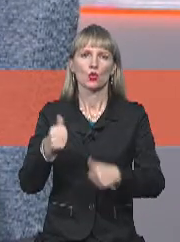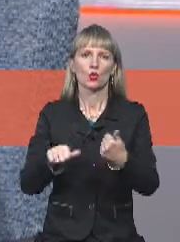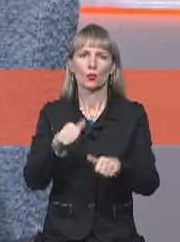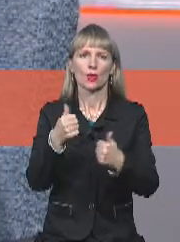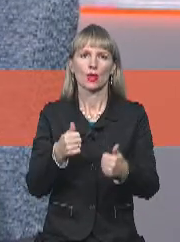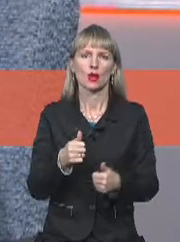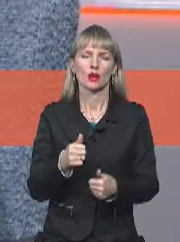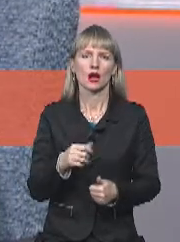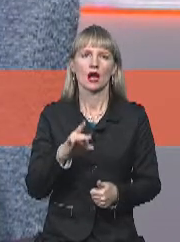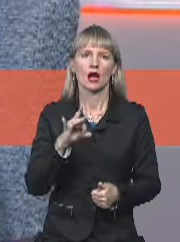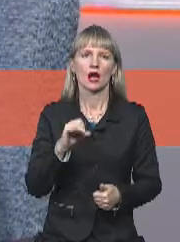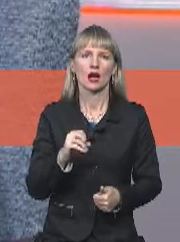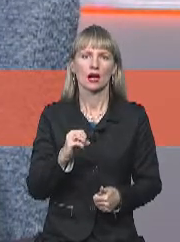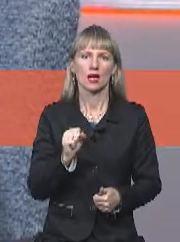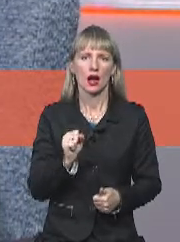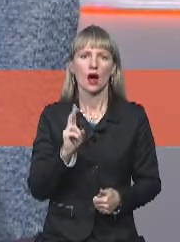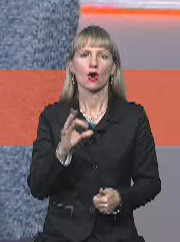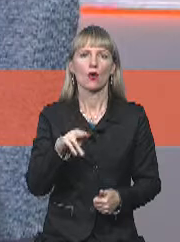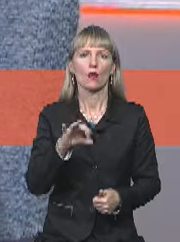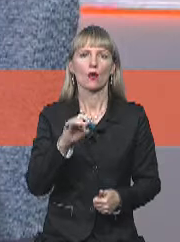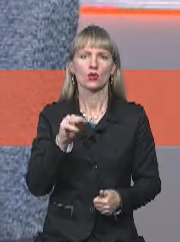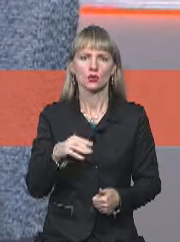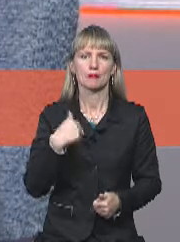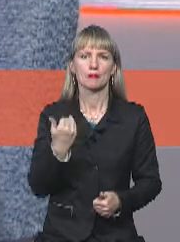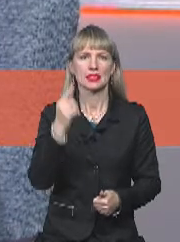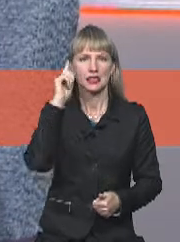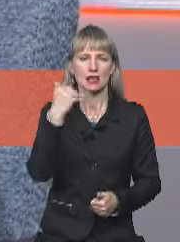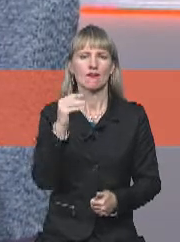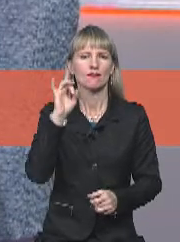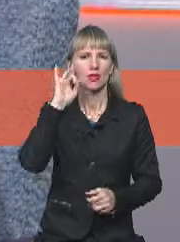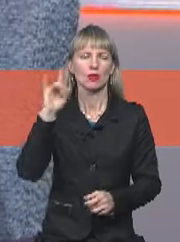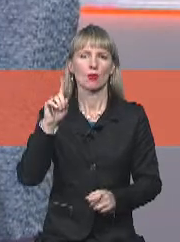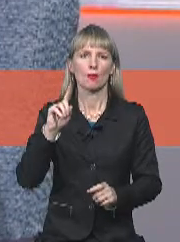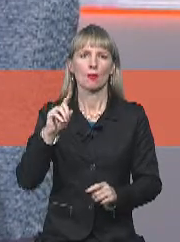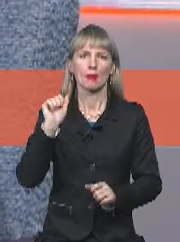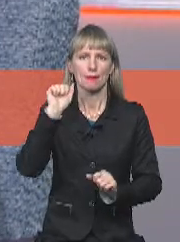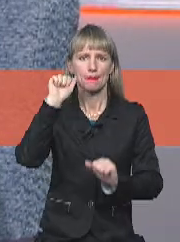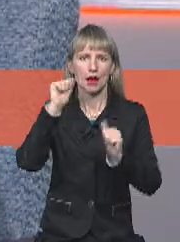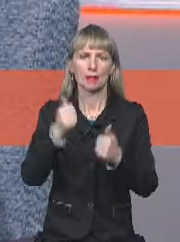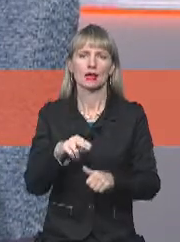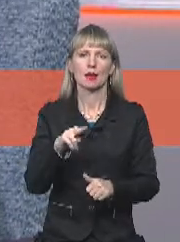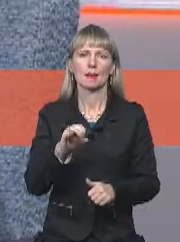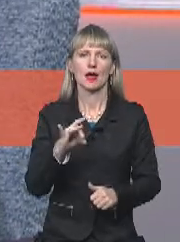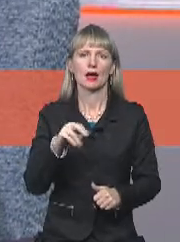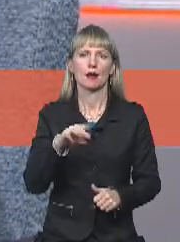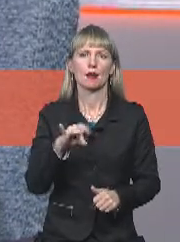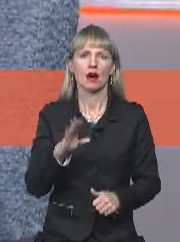Борис Рапопорт. Ми знаємо його відомий пам'ятник «Переправа».